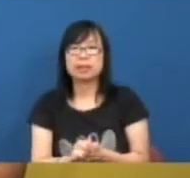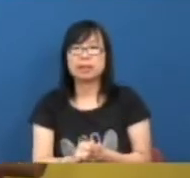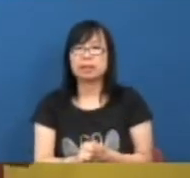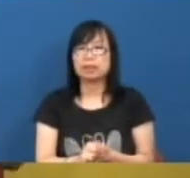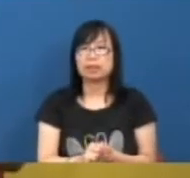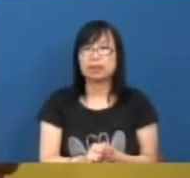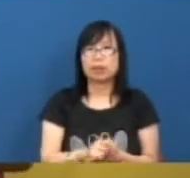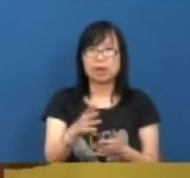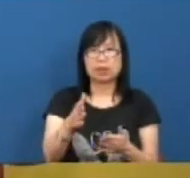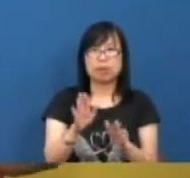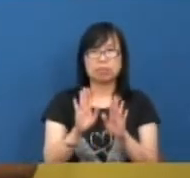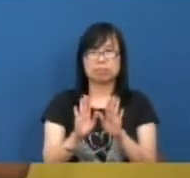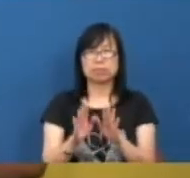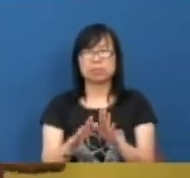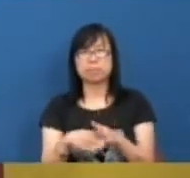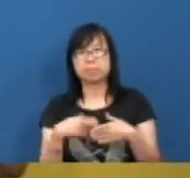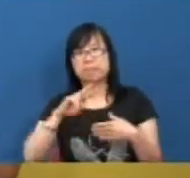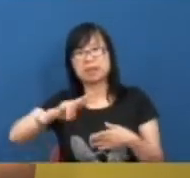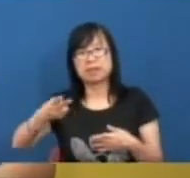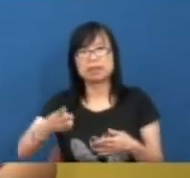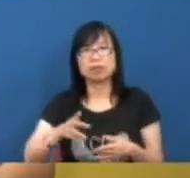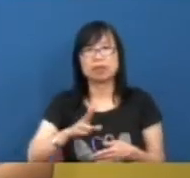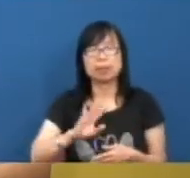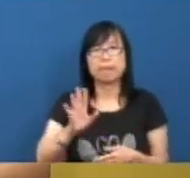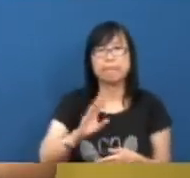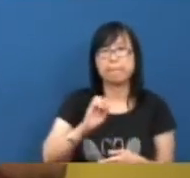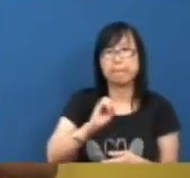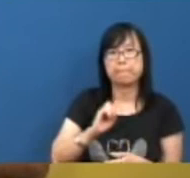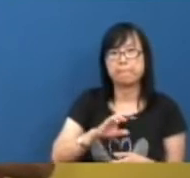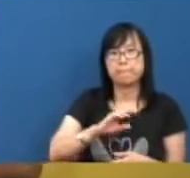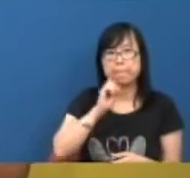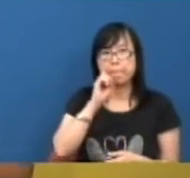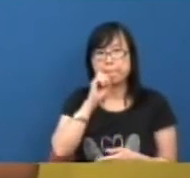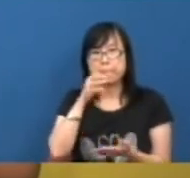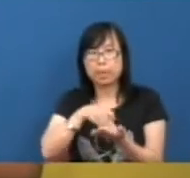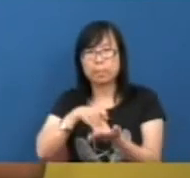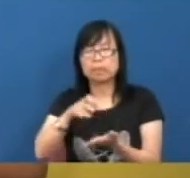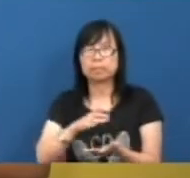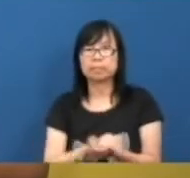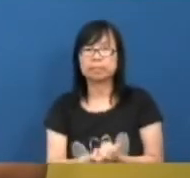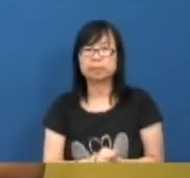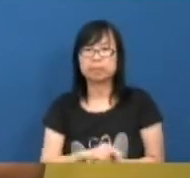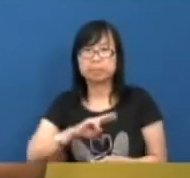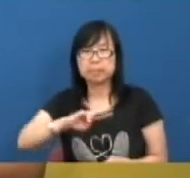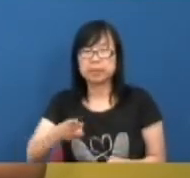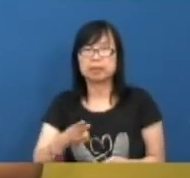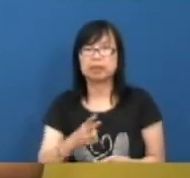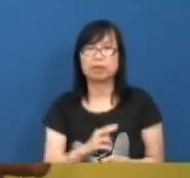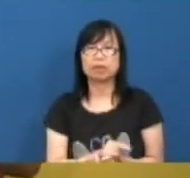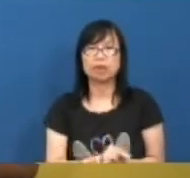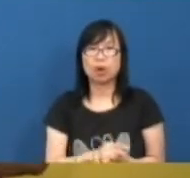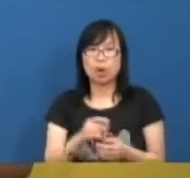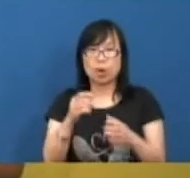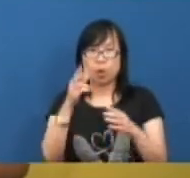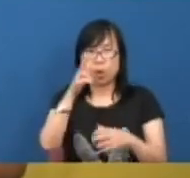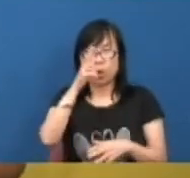會助長到大家，即係咧，不如大家都唔報啦嚇。咁就變相咧，喺一啲公屋